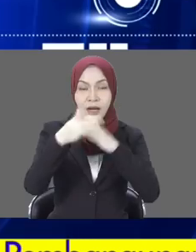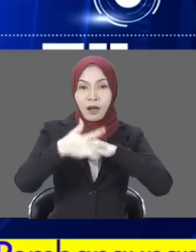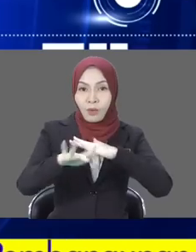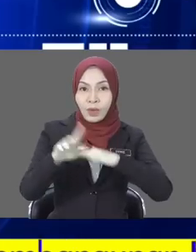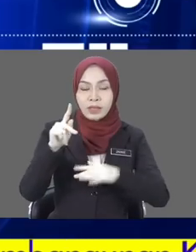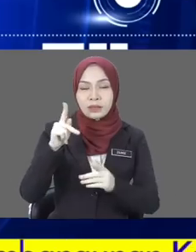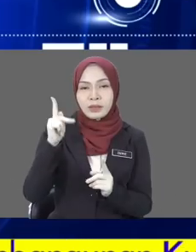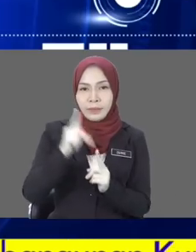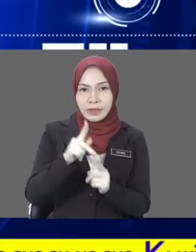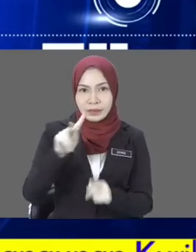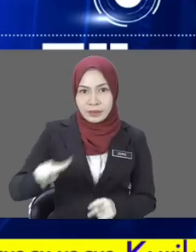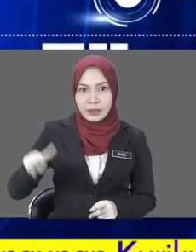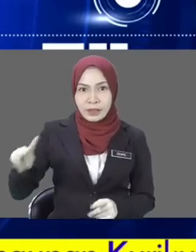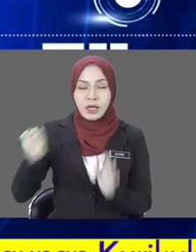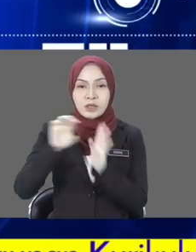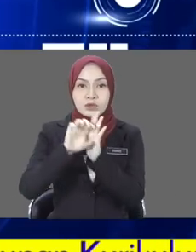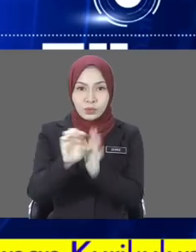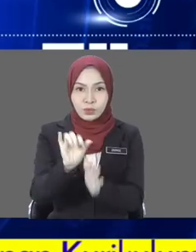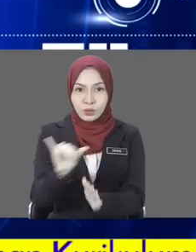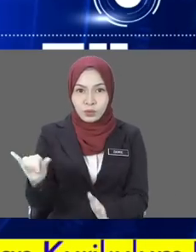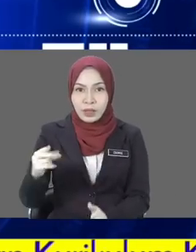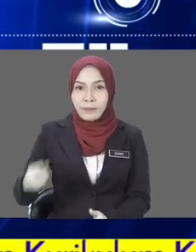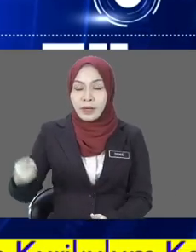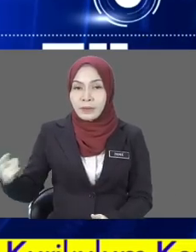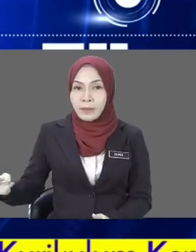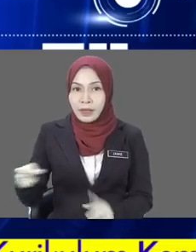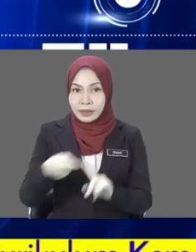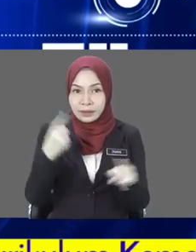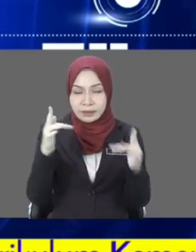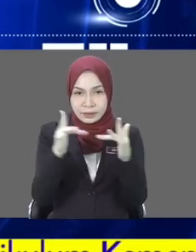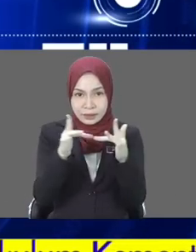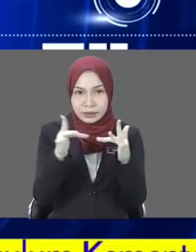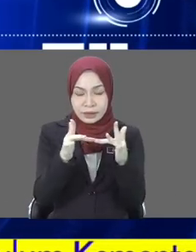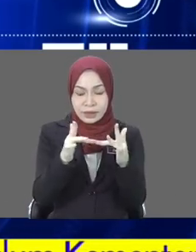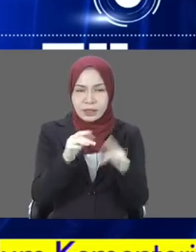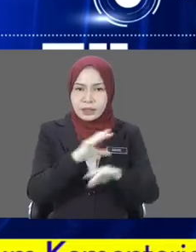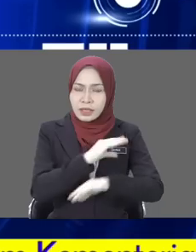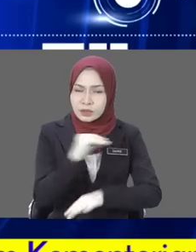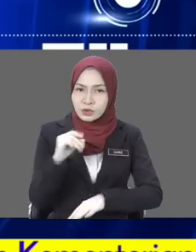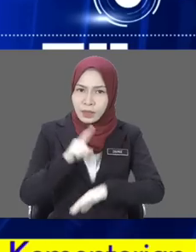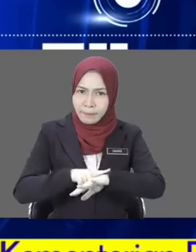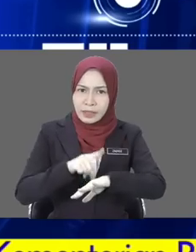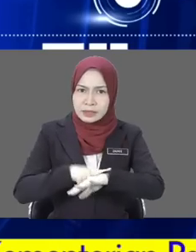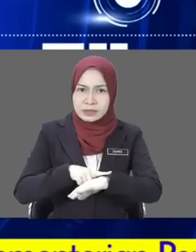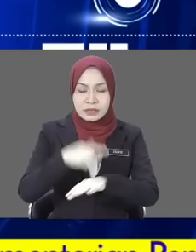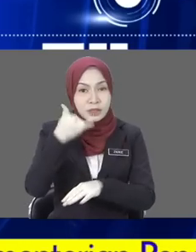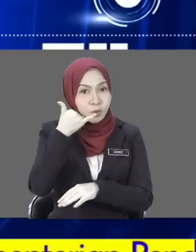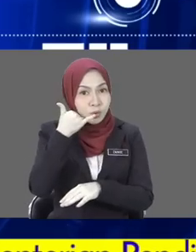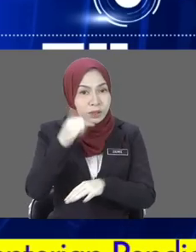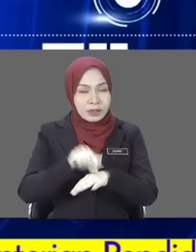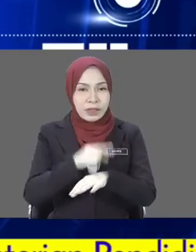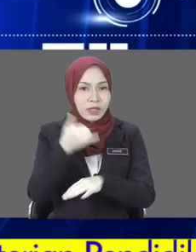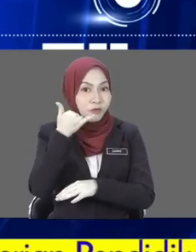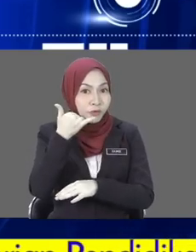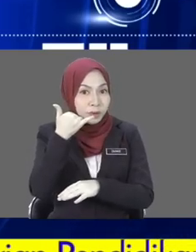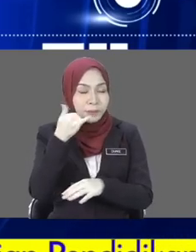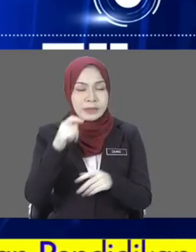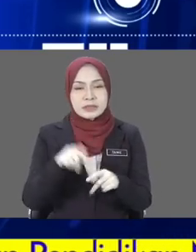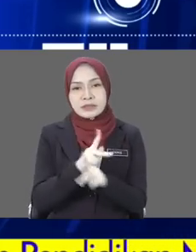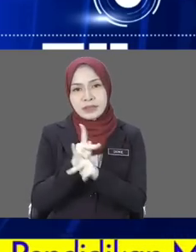bahan yang diekses di dalam internet dan masa penggunaan telepon bimbing adalah di bawah pengawasan ibu